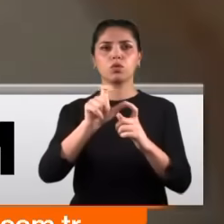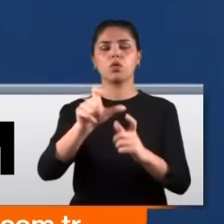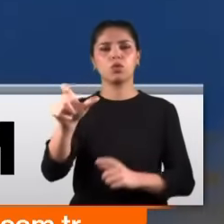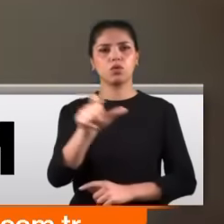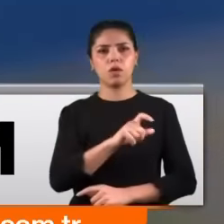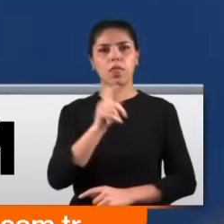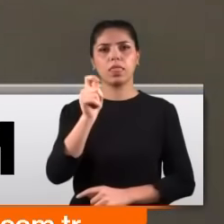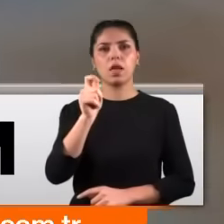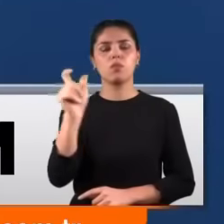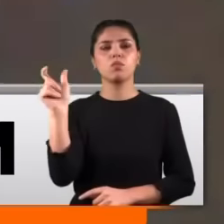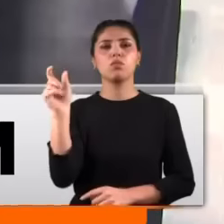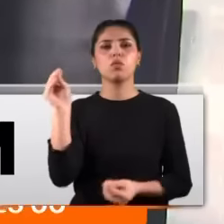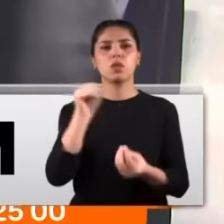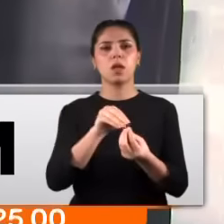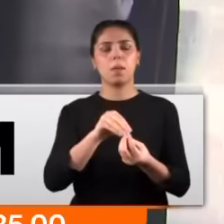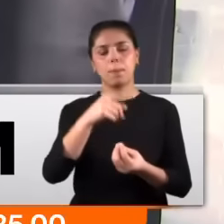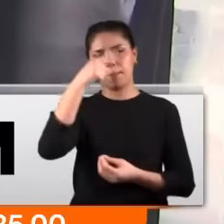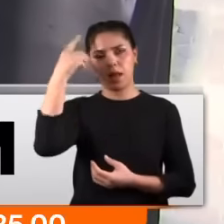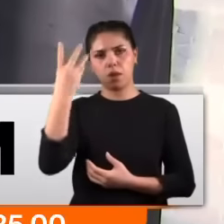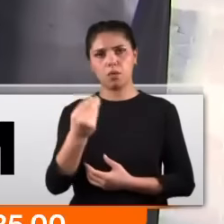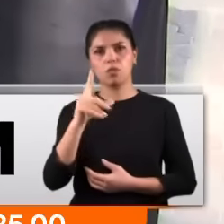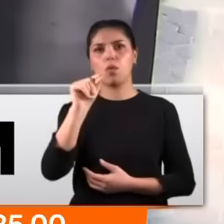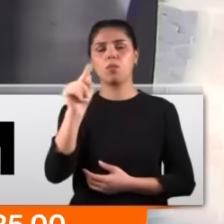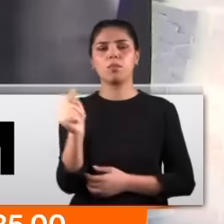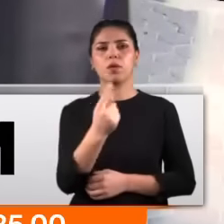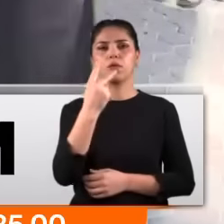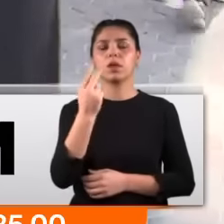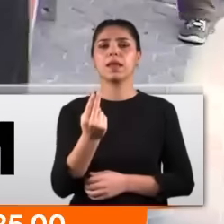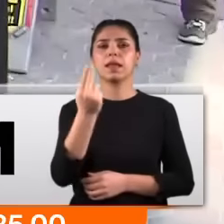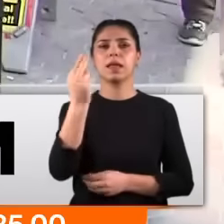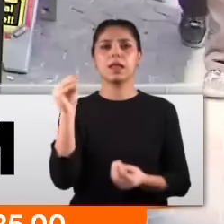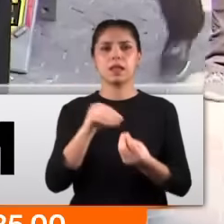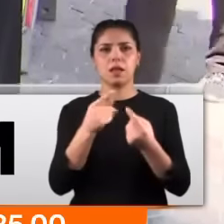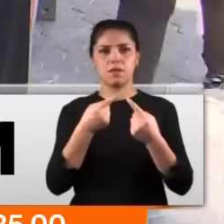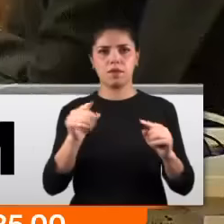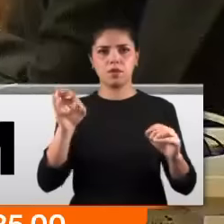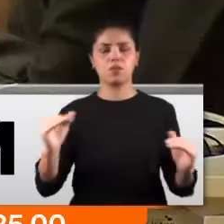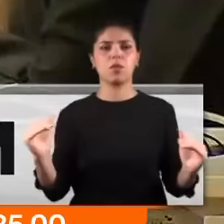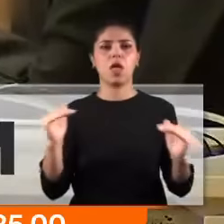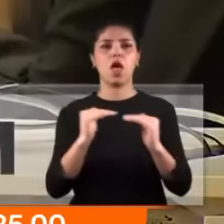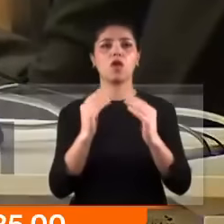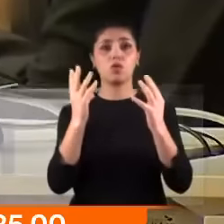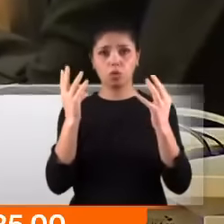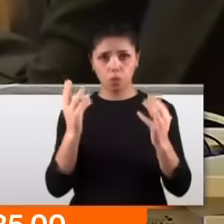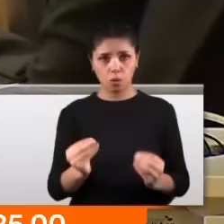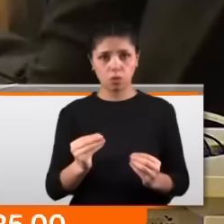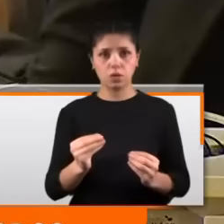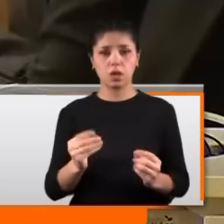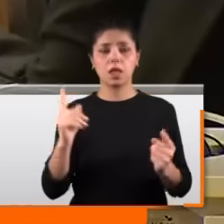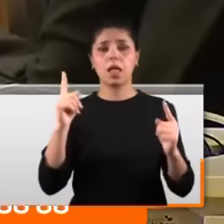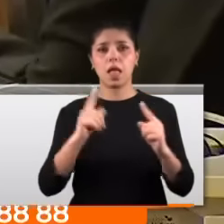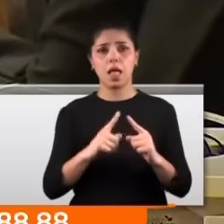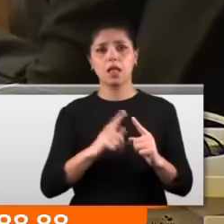yanıtı Temmuz zamlarında gizli. Şayet 11,7'lik zam farkı şimdi eşitlenecek olsaydı bu kez hesap